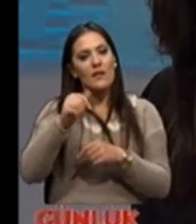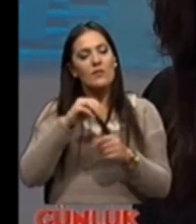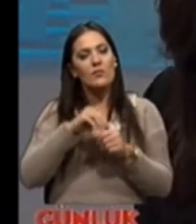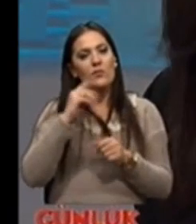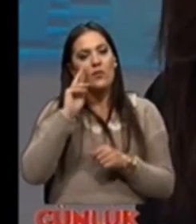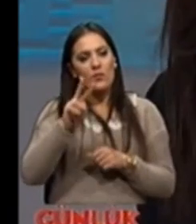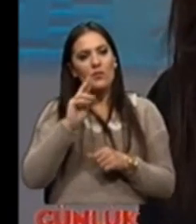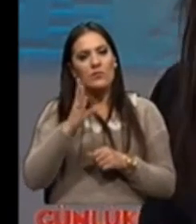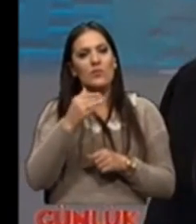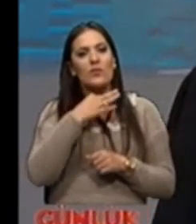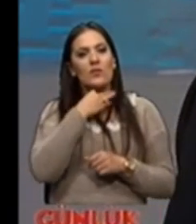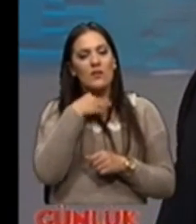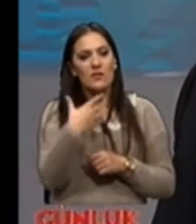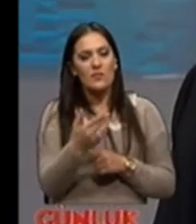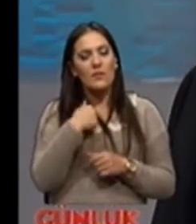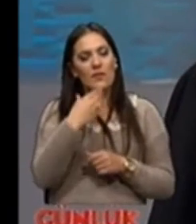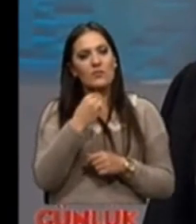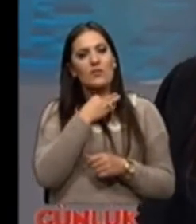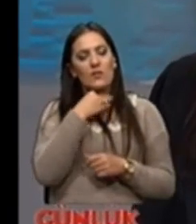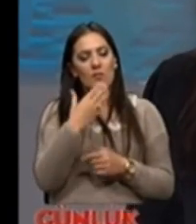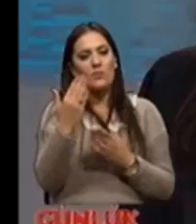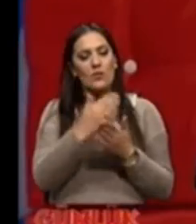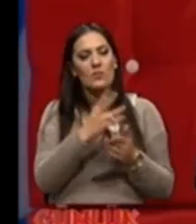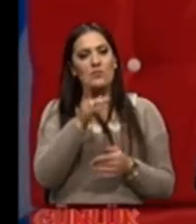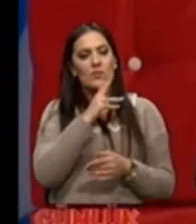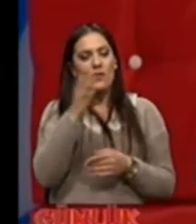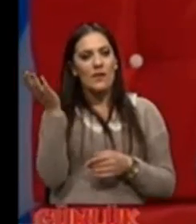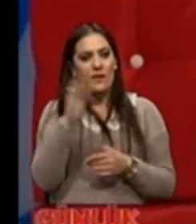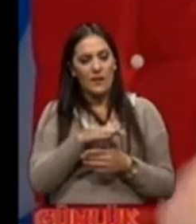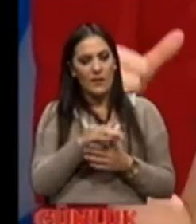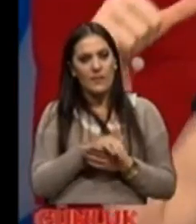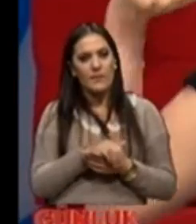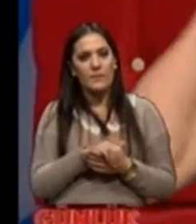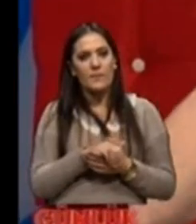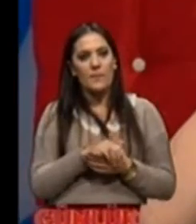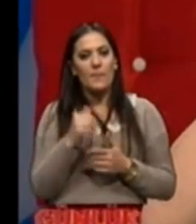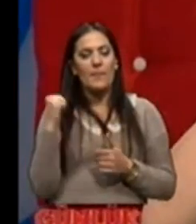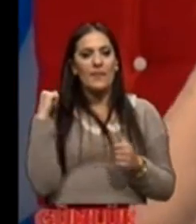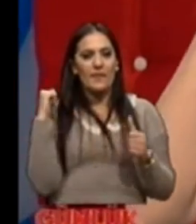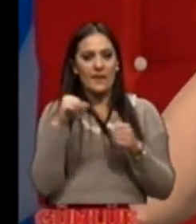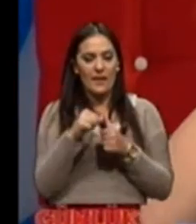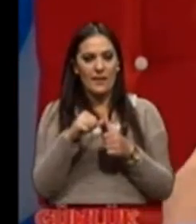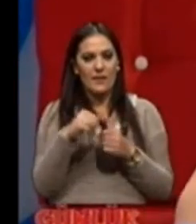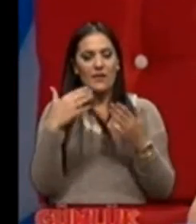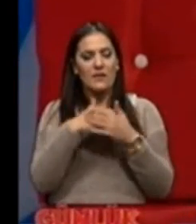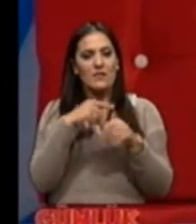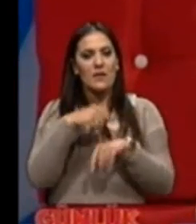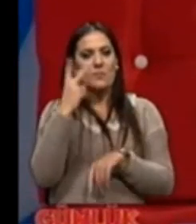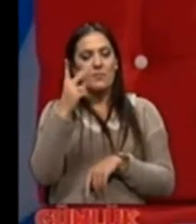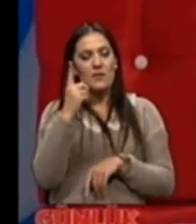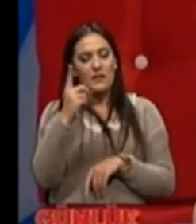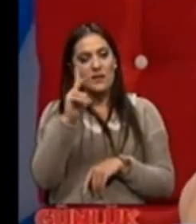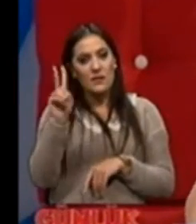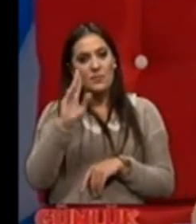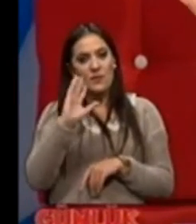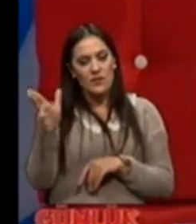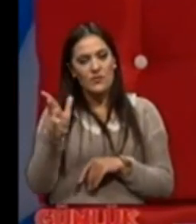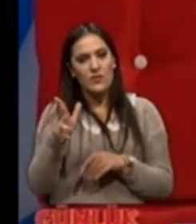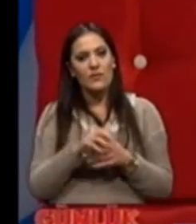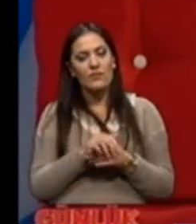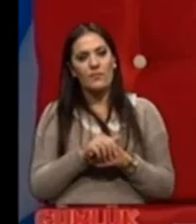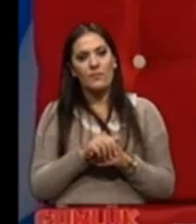efendim. Teşekkür programımızın ediyorum. Sonuna geldik. Tekrarımız gece saat 1:20 geçe.